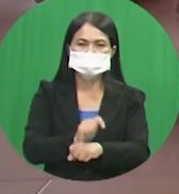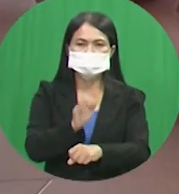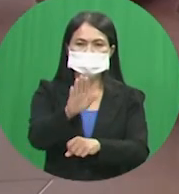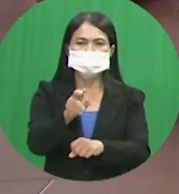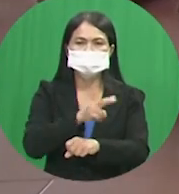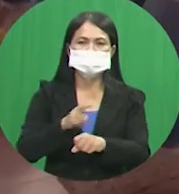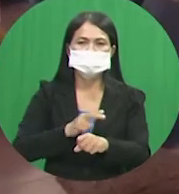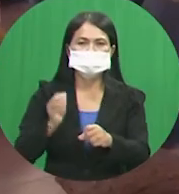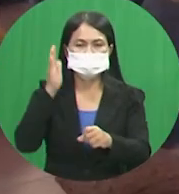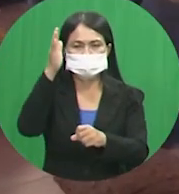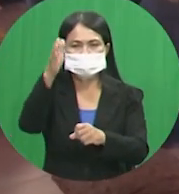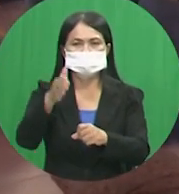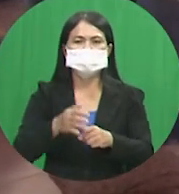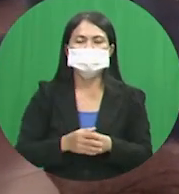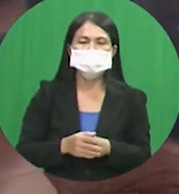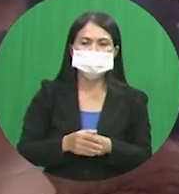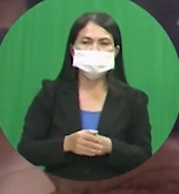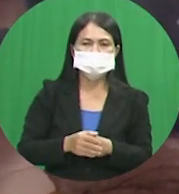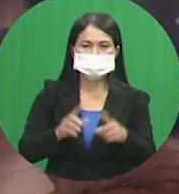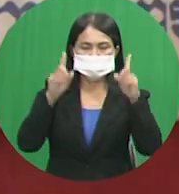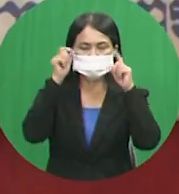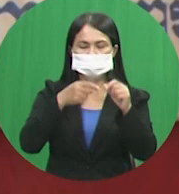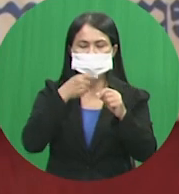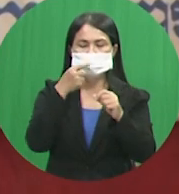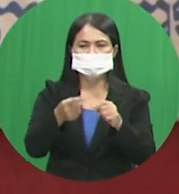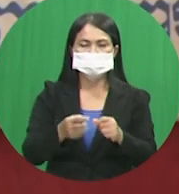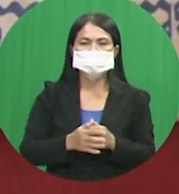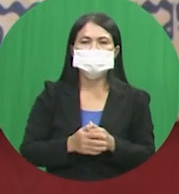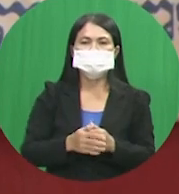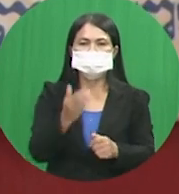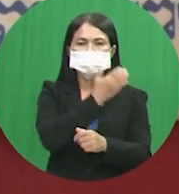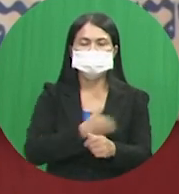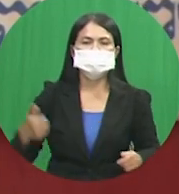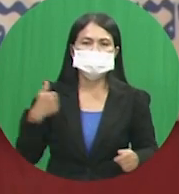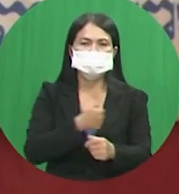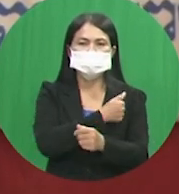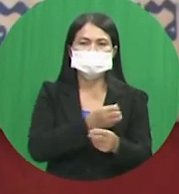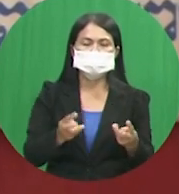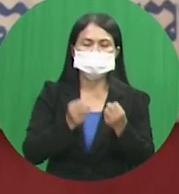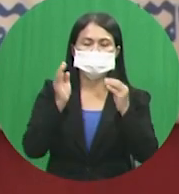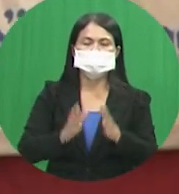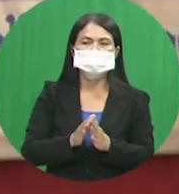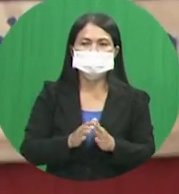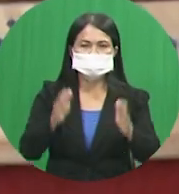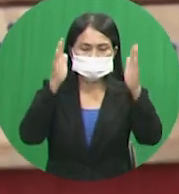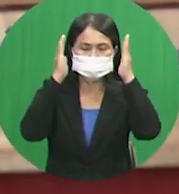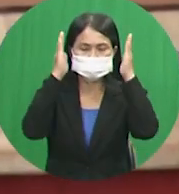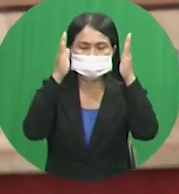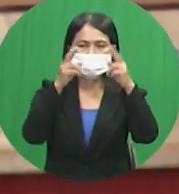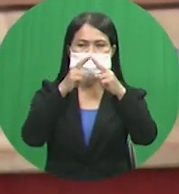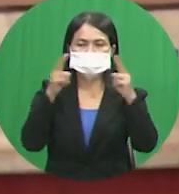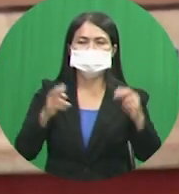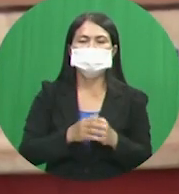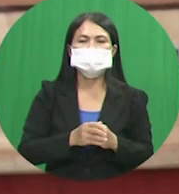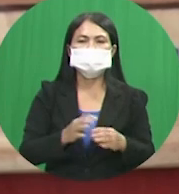อรบจีตเตยทั้งไงอนาคตอายุดังบัญชีติดแถสมเด็จเดโจนิยรมันตรีบานยกจะตกดักอย่างคลัง